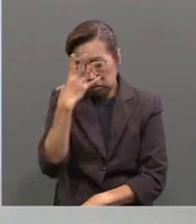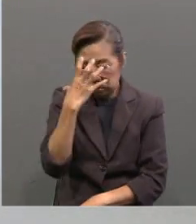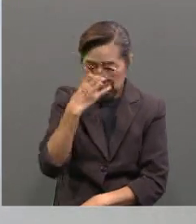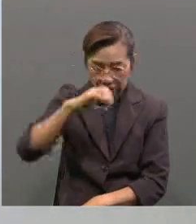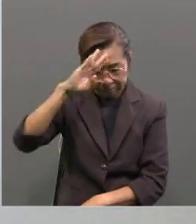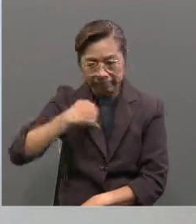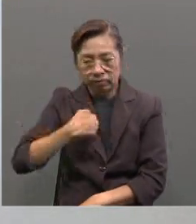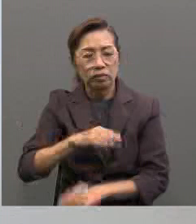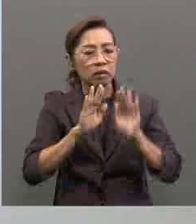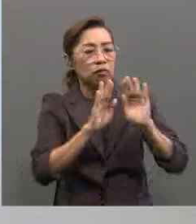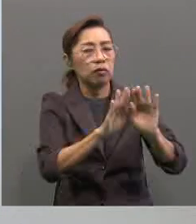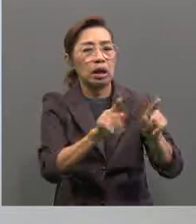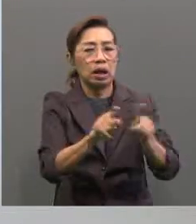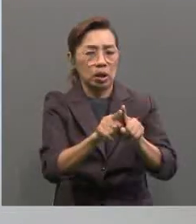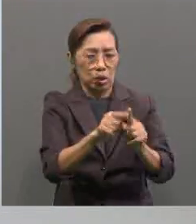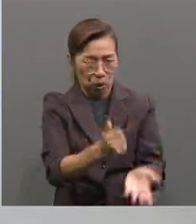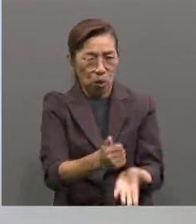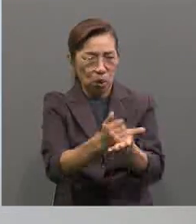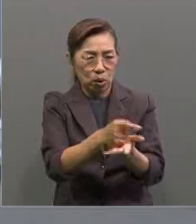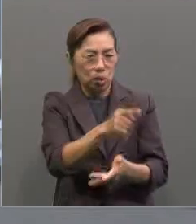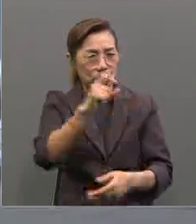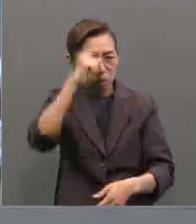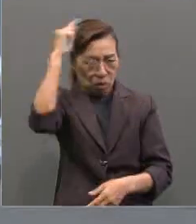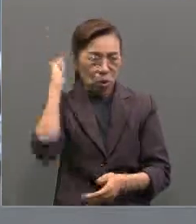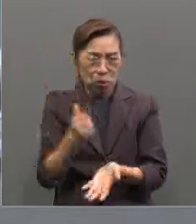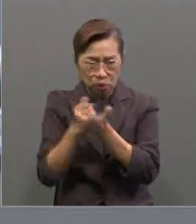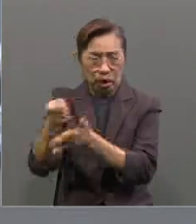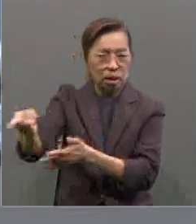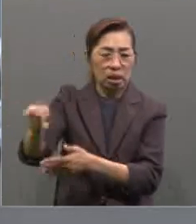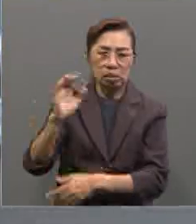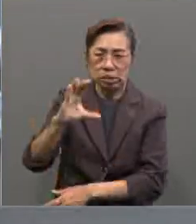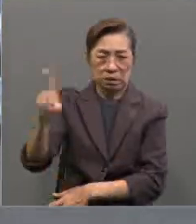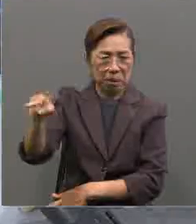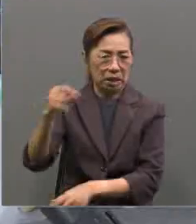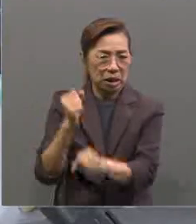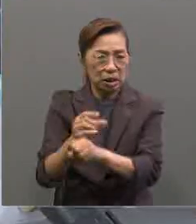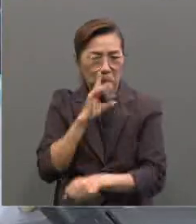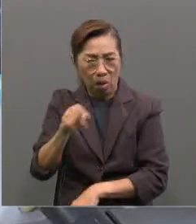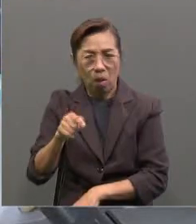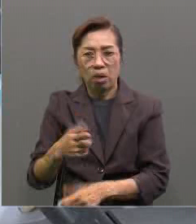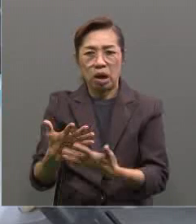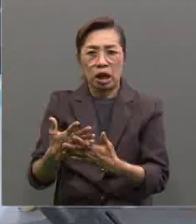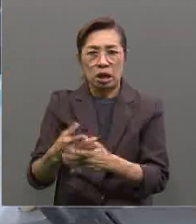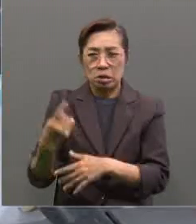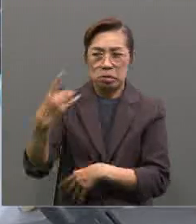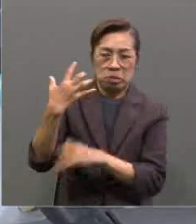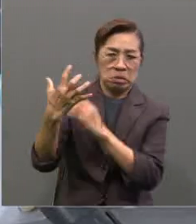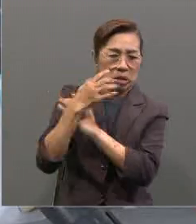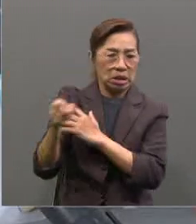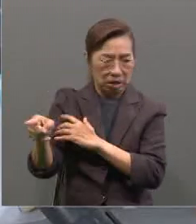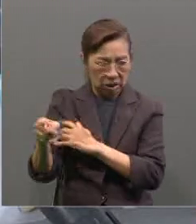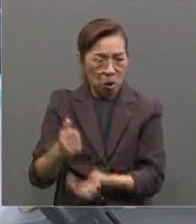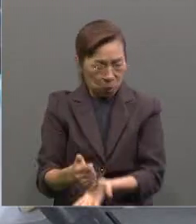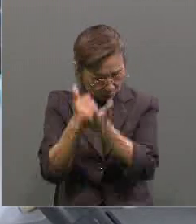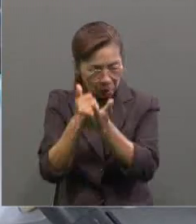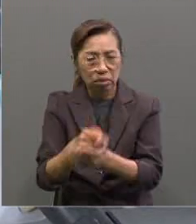จึงได้มาร้องทุกข์กล่าวโทษให้ดำเนินคดีกับนายปิยพงศ์ในข้อหากระทำอนาจารโดยใช้กำลังประทุษร้ายต่อหน้าธารก